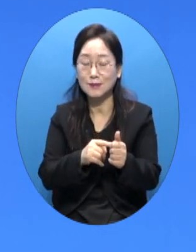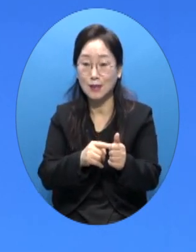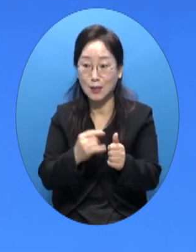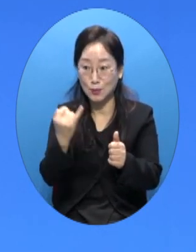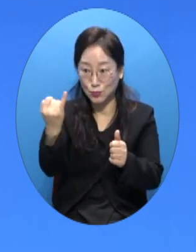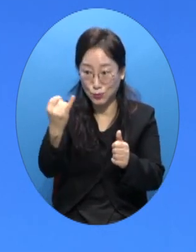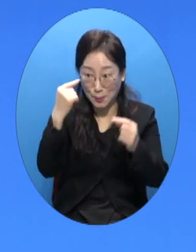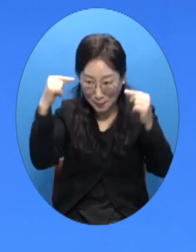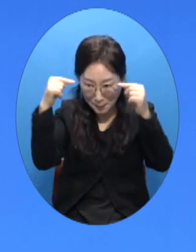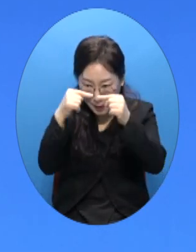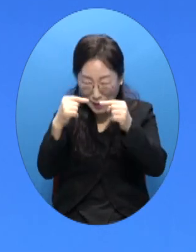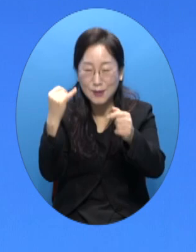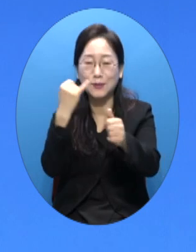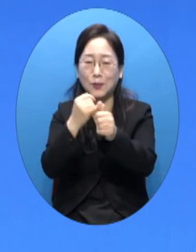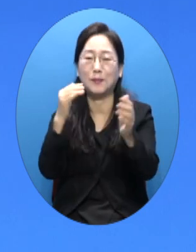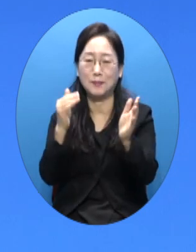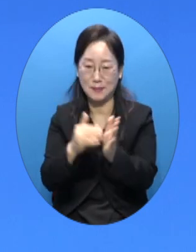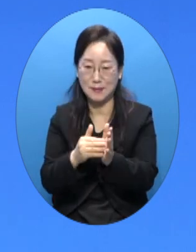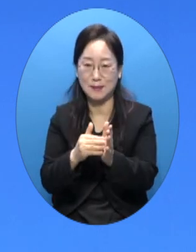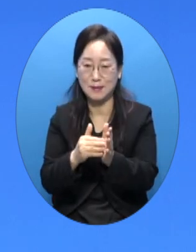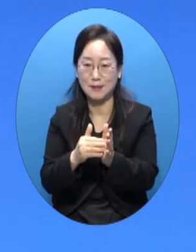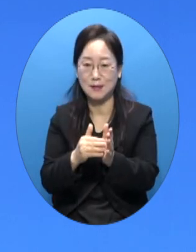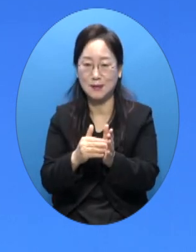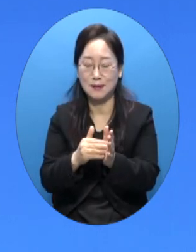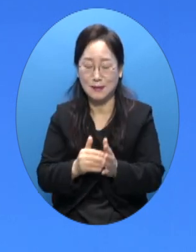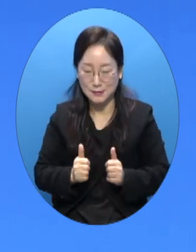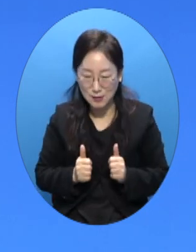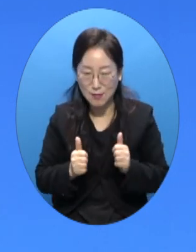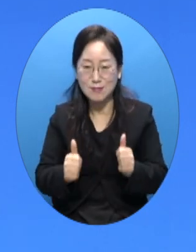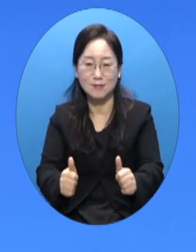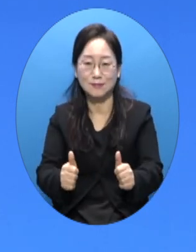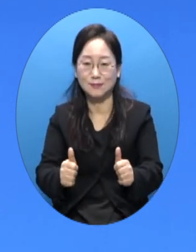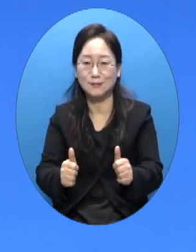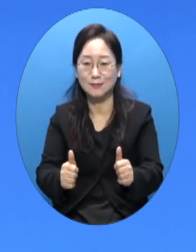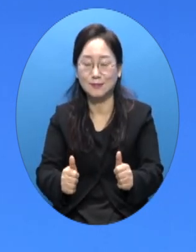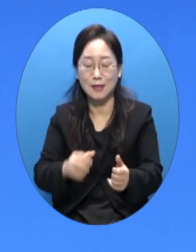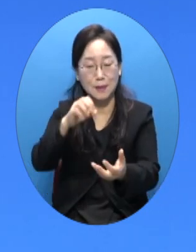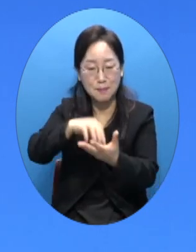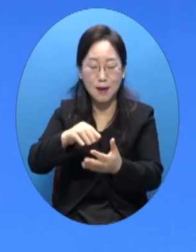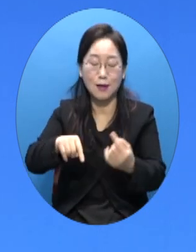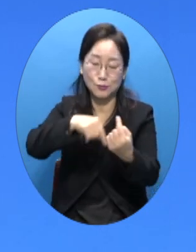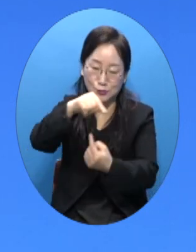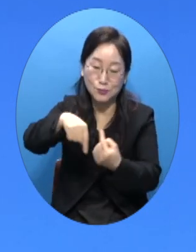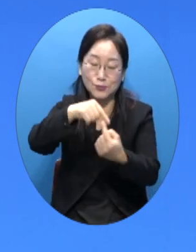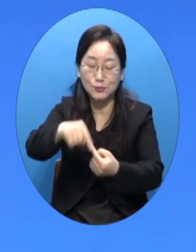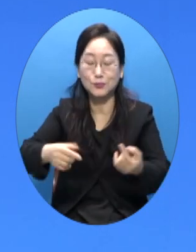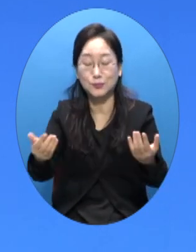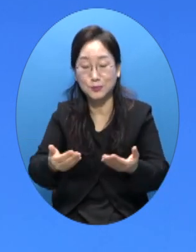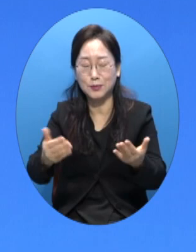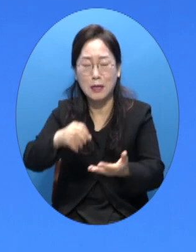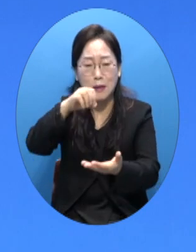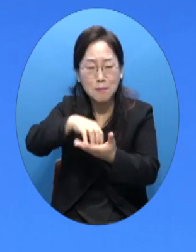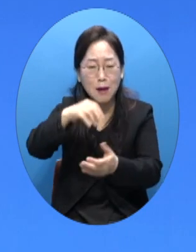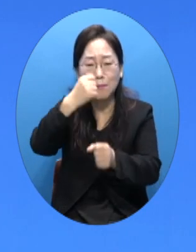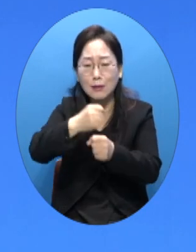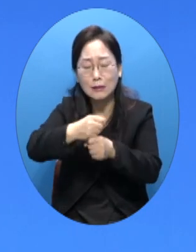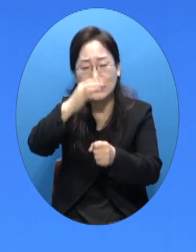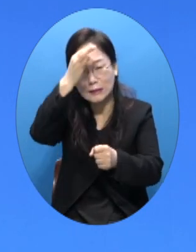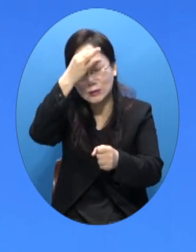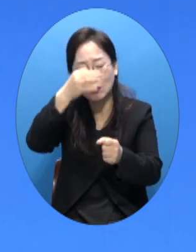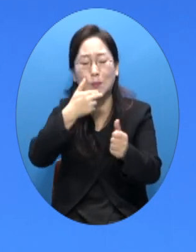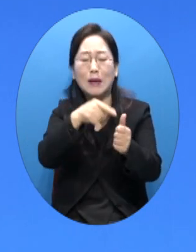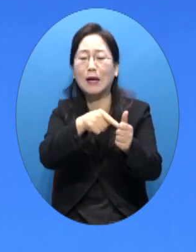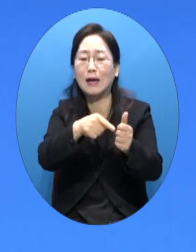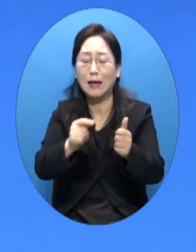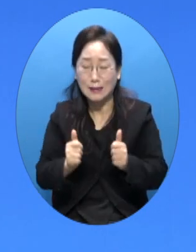만나 결혼도 하게 되었습니다 그래서 열심을 갖고 빵집을 하는데 빵 만드는 기술도 없고 열심만